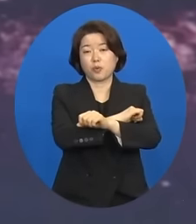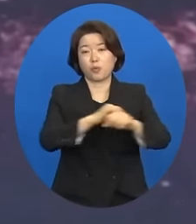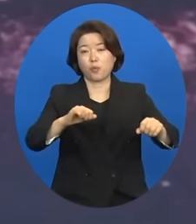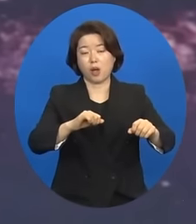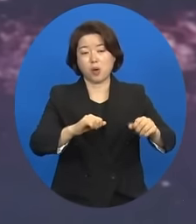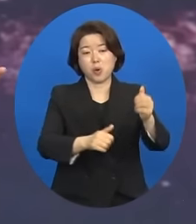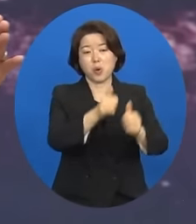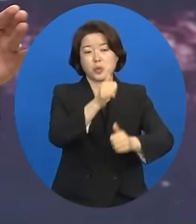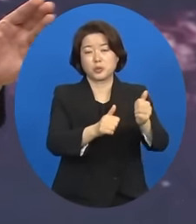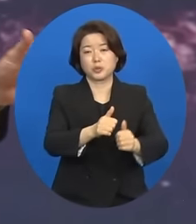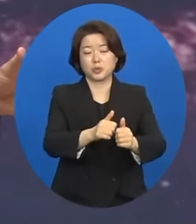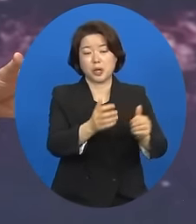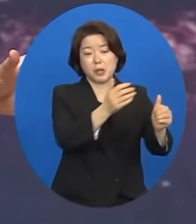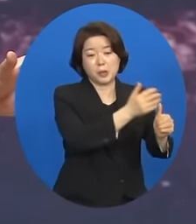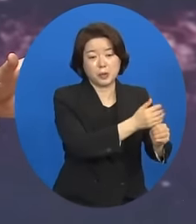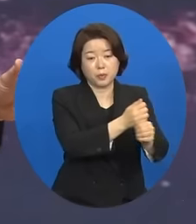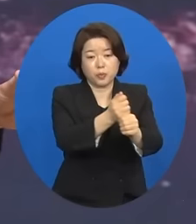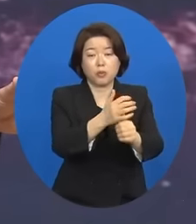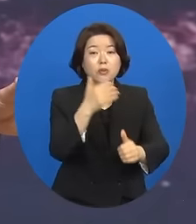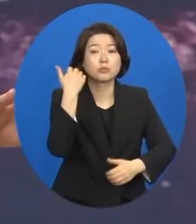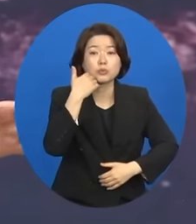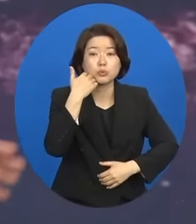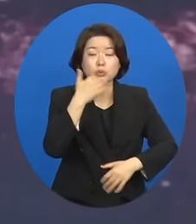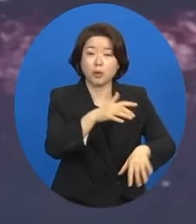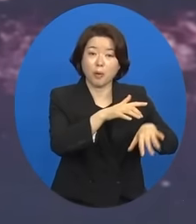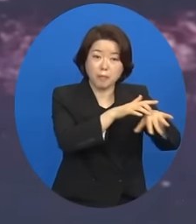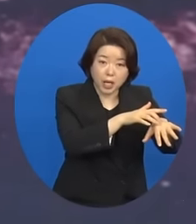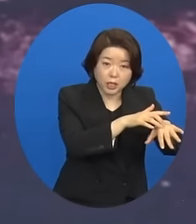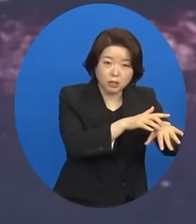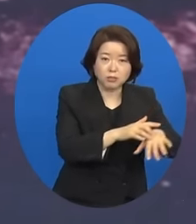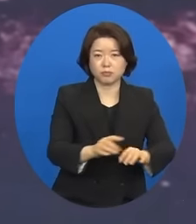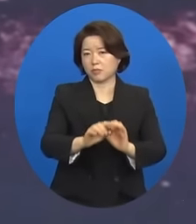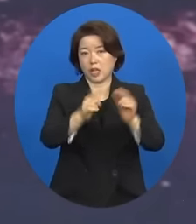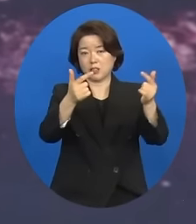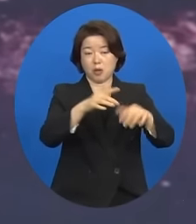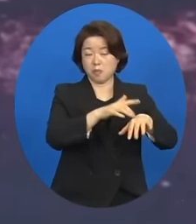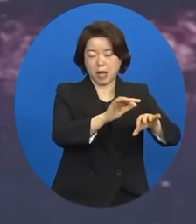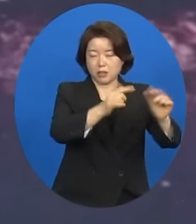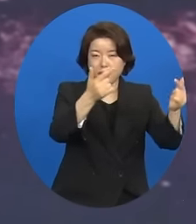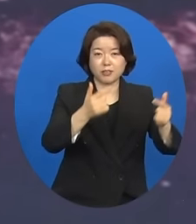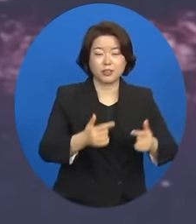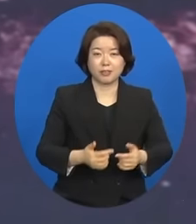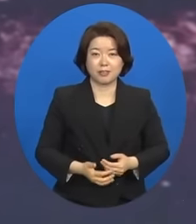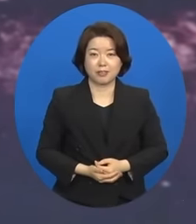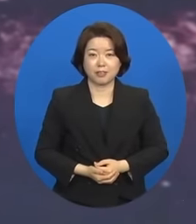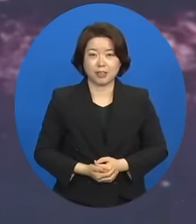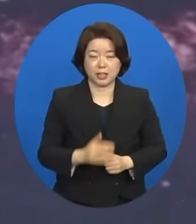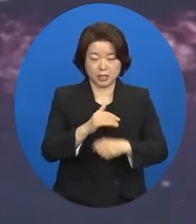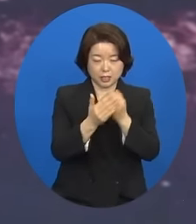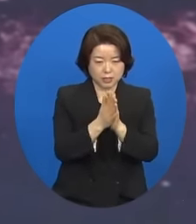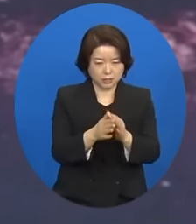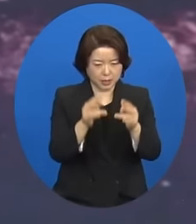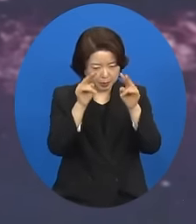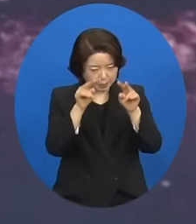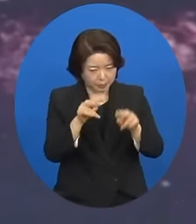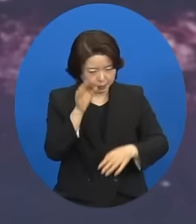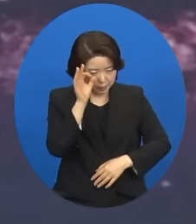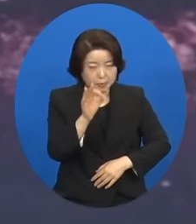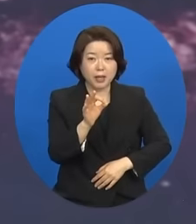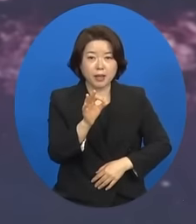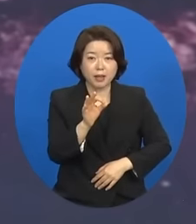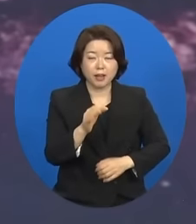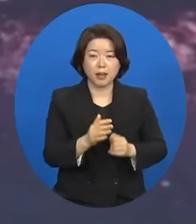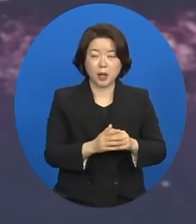시험 받도록 끌고 간 자가 누굽니까 마귀입니다 아닙니다 마귀가 아니에요 여러분 성경을 가만히 잘 읽어 보세요